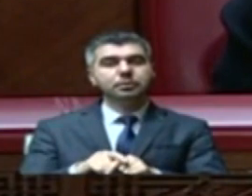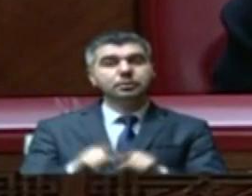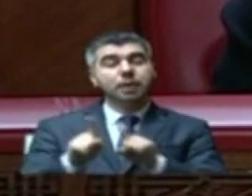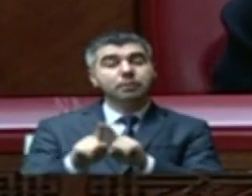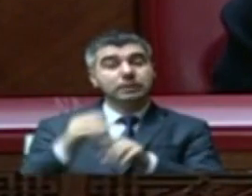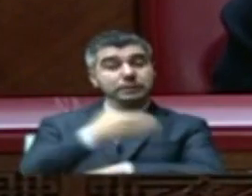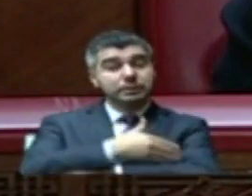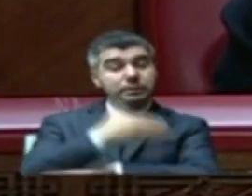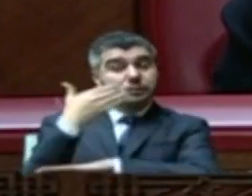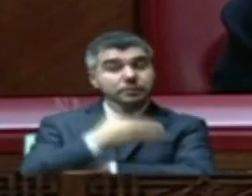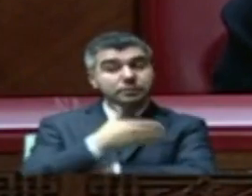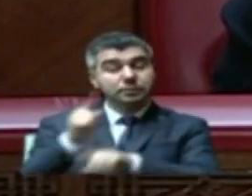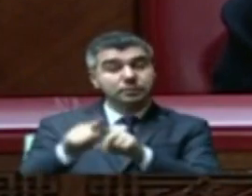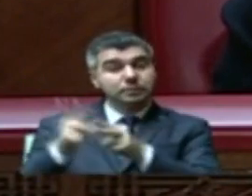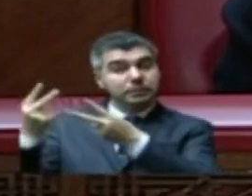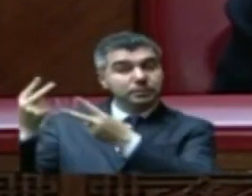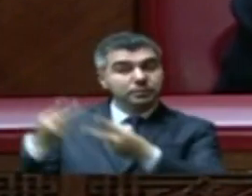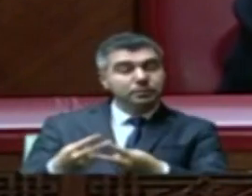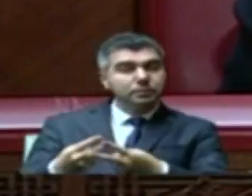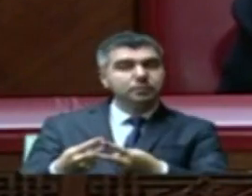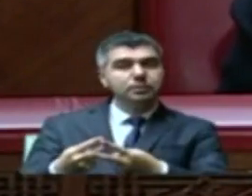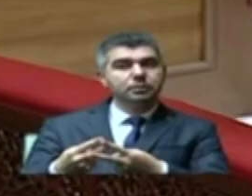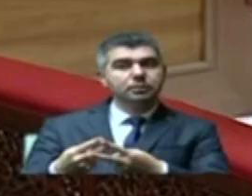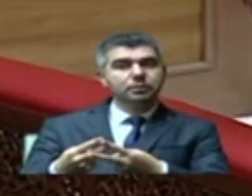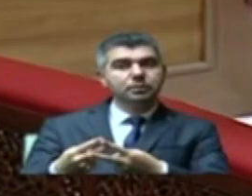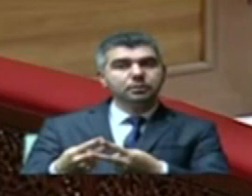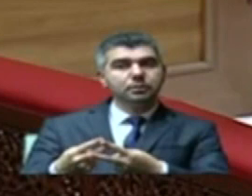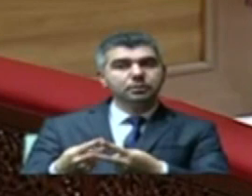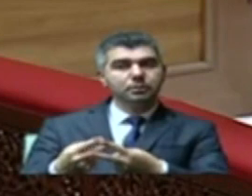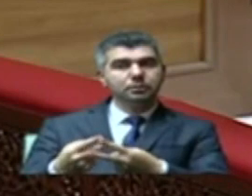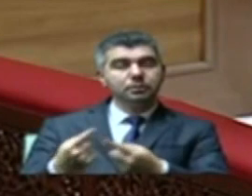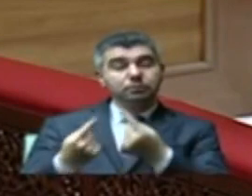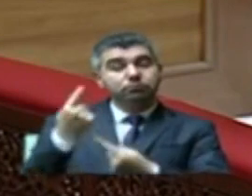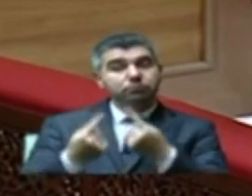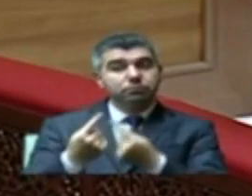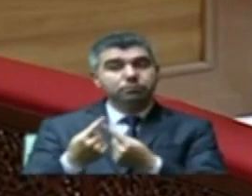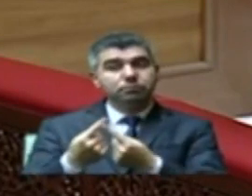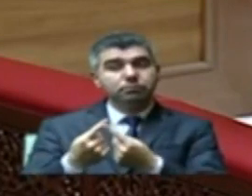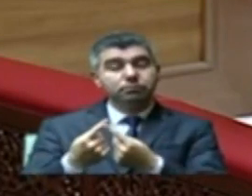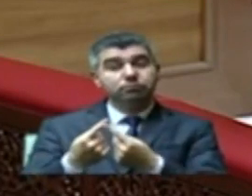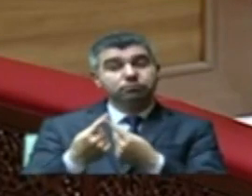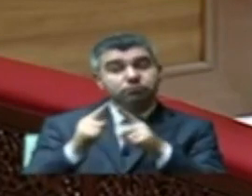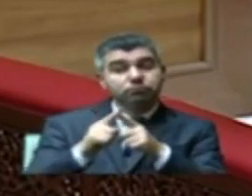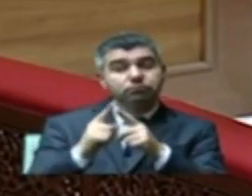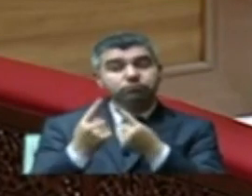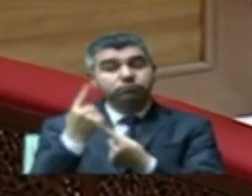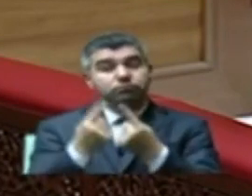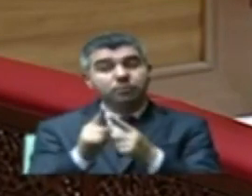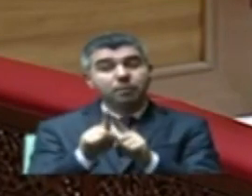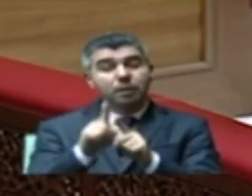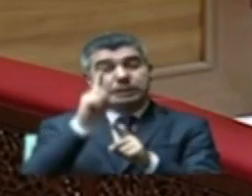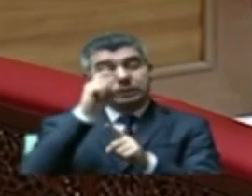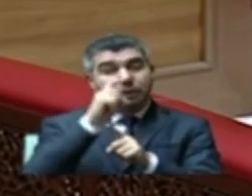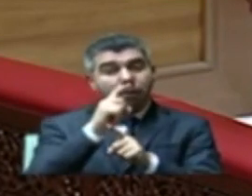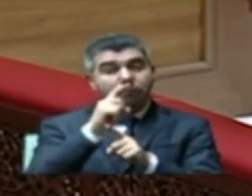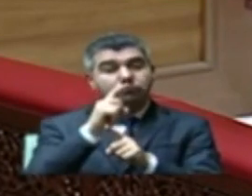ومصدرين اللي كيدخلوا مواد اللي غير يمكن أنا كنقول وصلت بها شي حلال شي